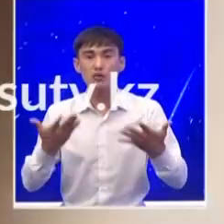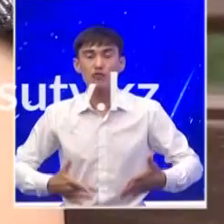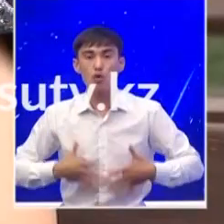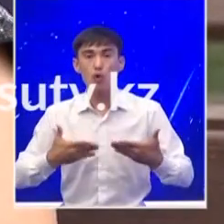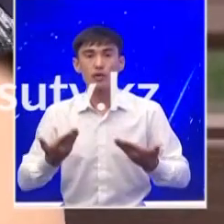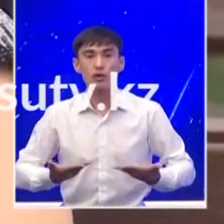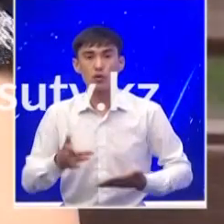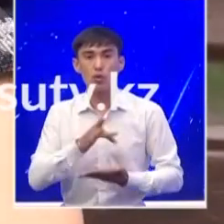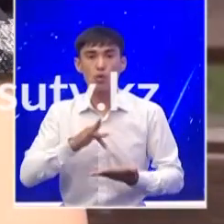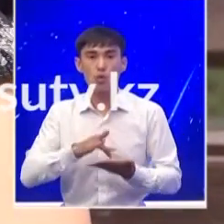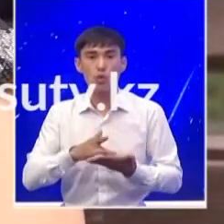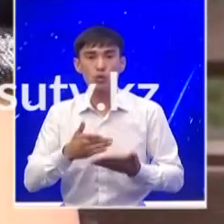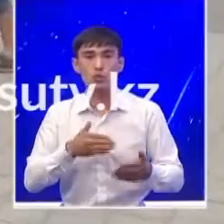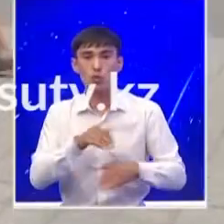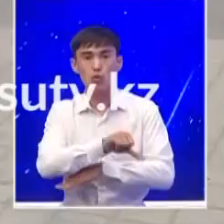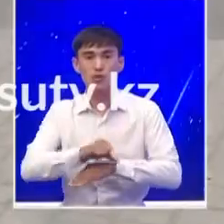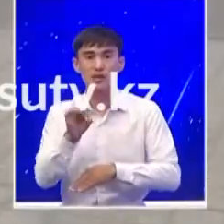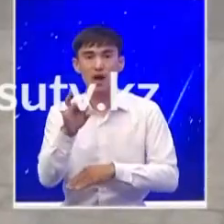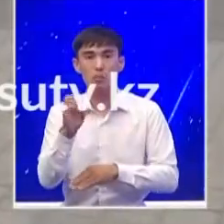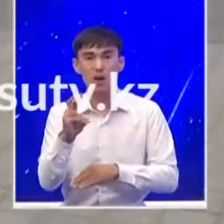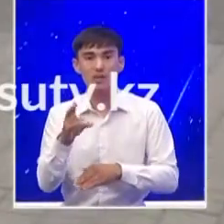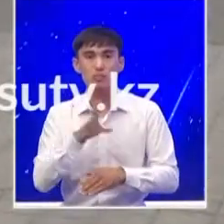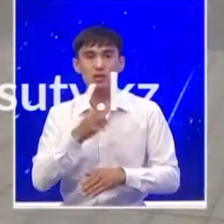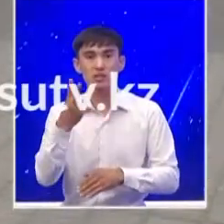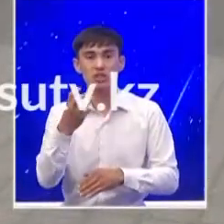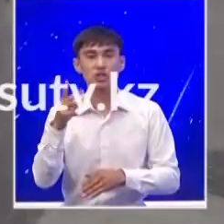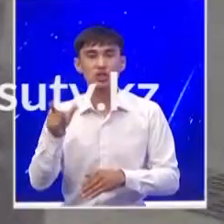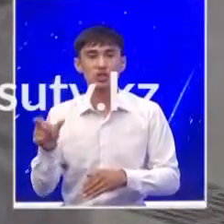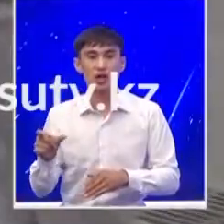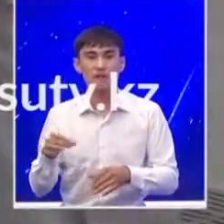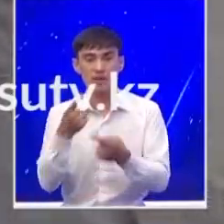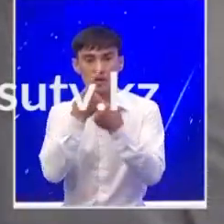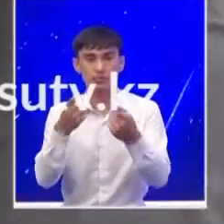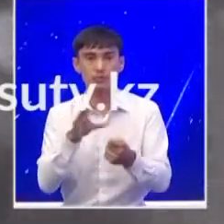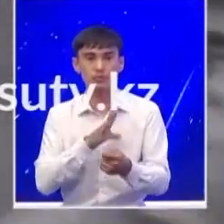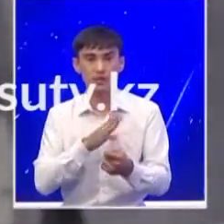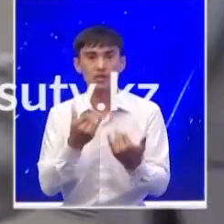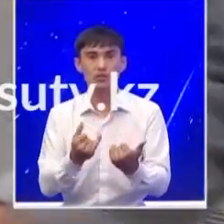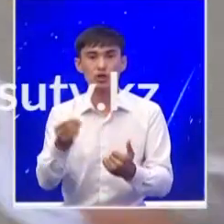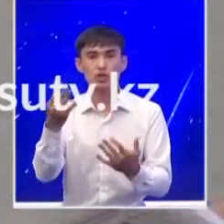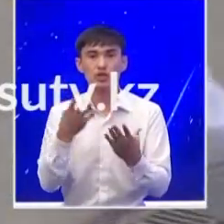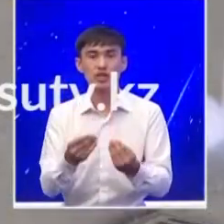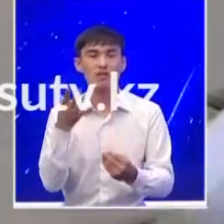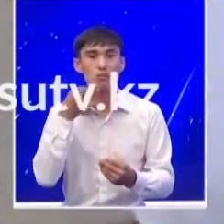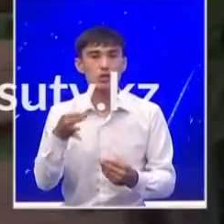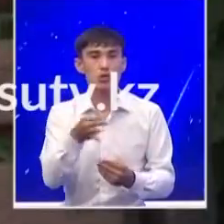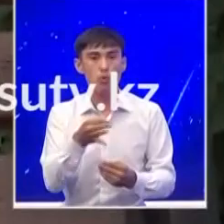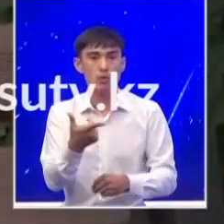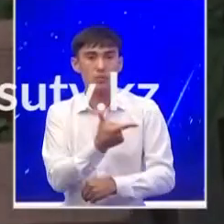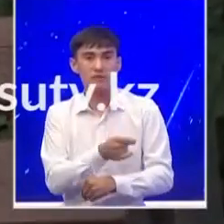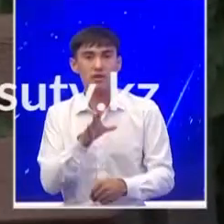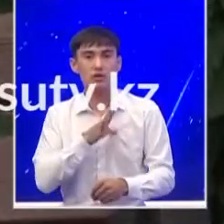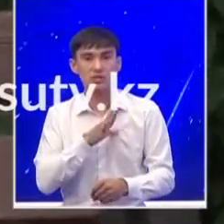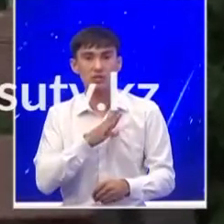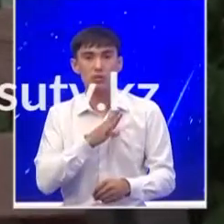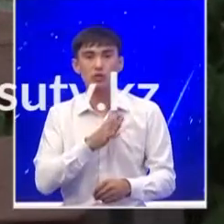– Арбат. Информационной работой охвачено более 300 человек. Напомним, на сегодняшний день в Алматинской области прививку от